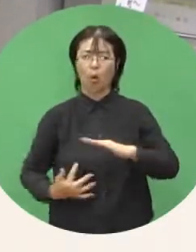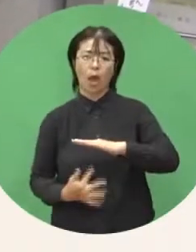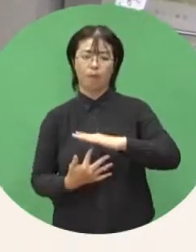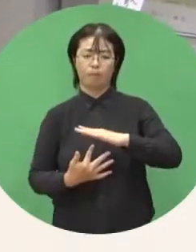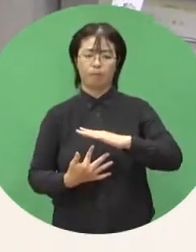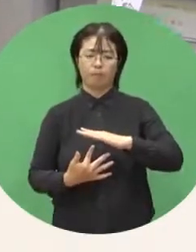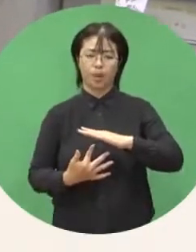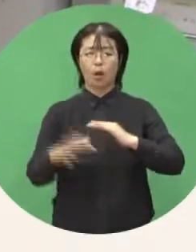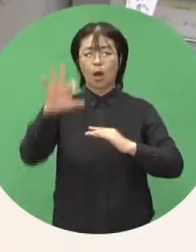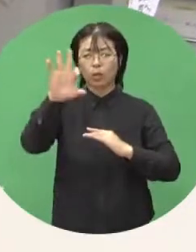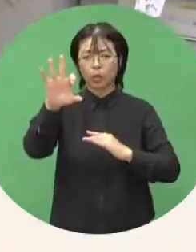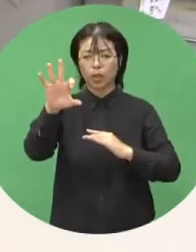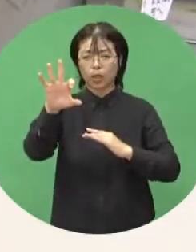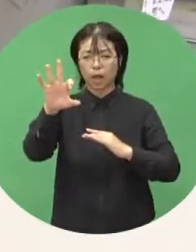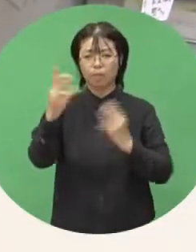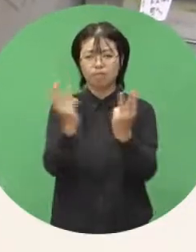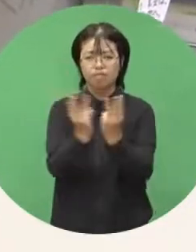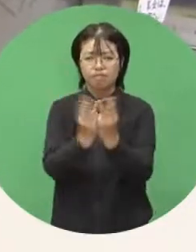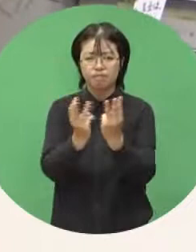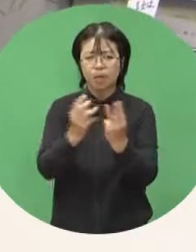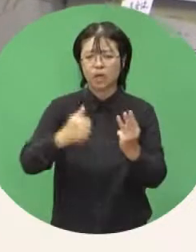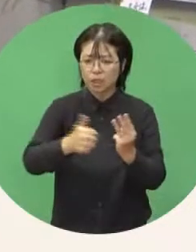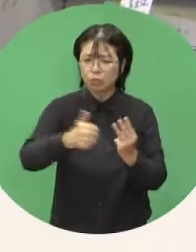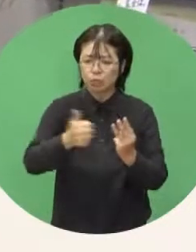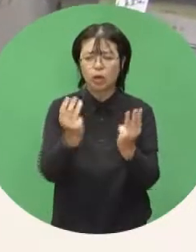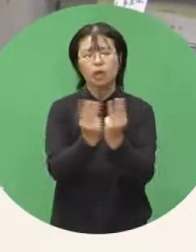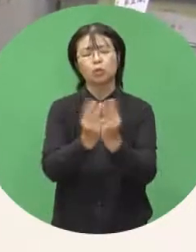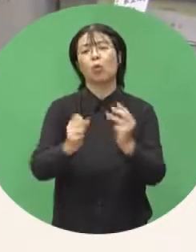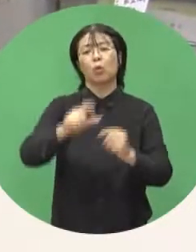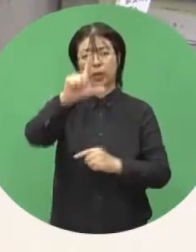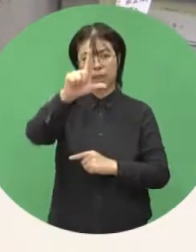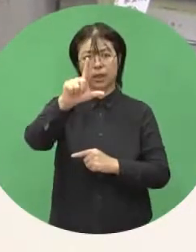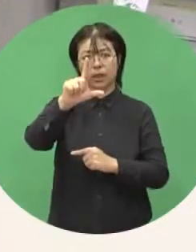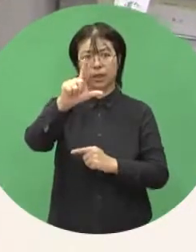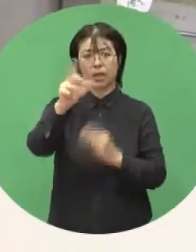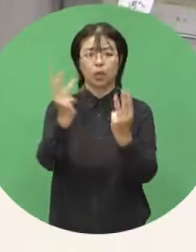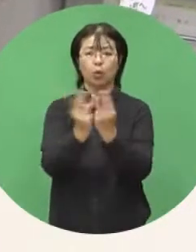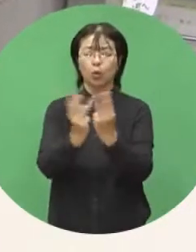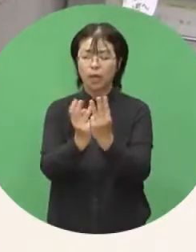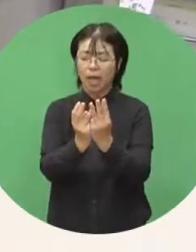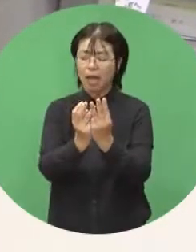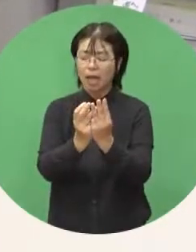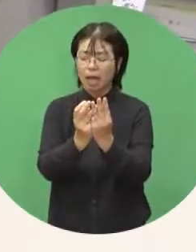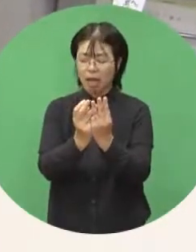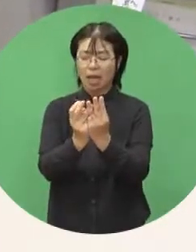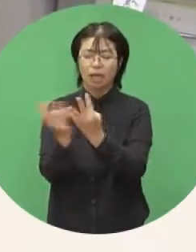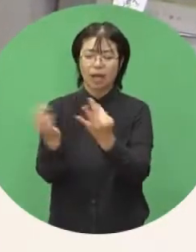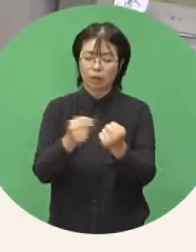で、やっぱり、トイレの行けれる時間を